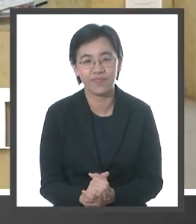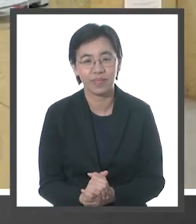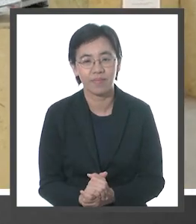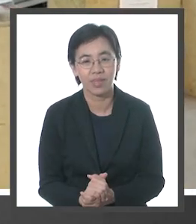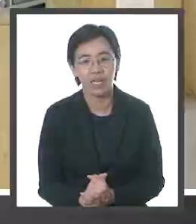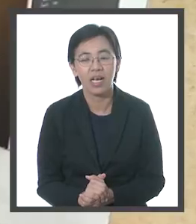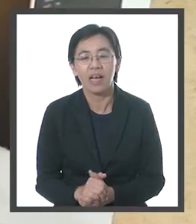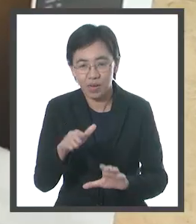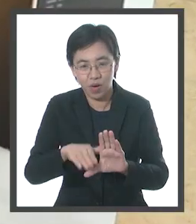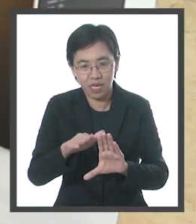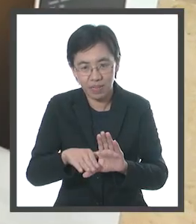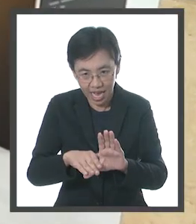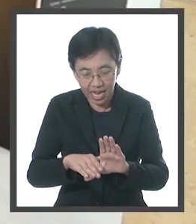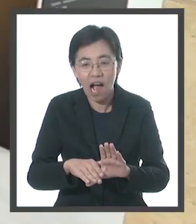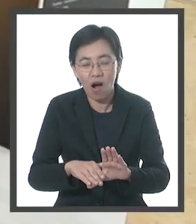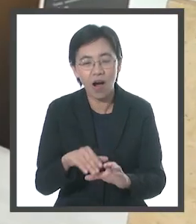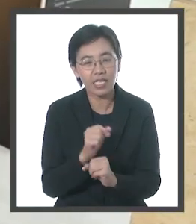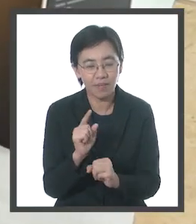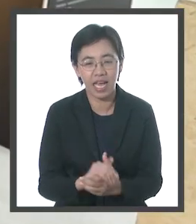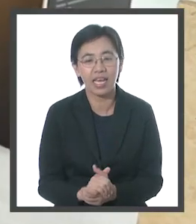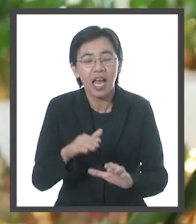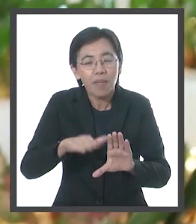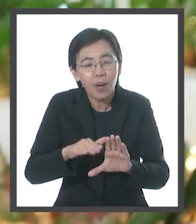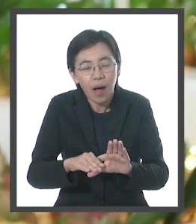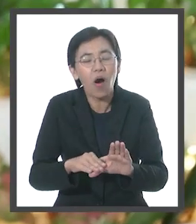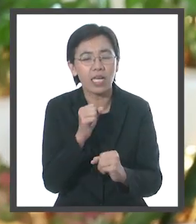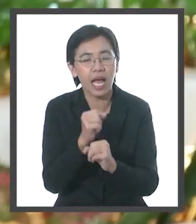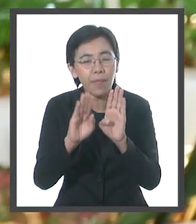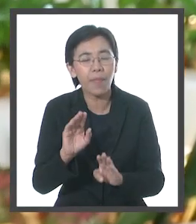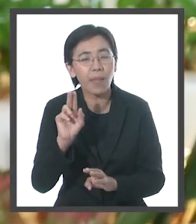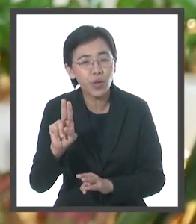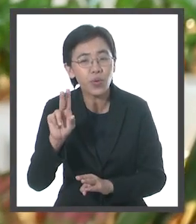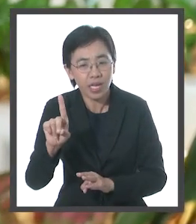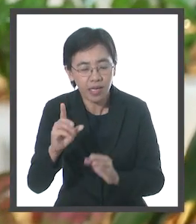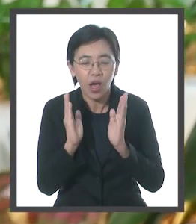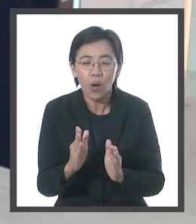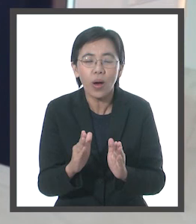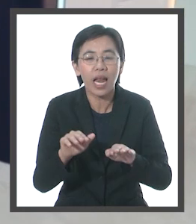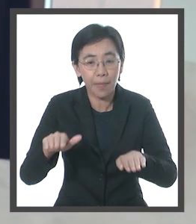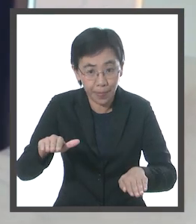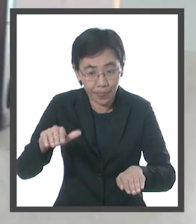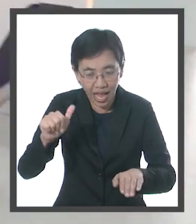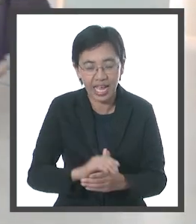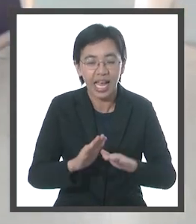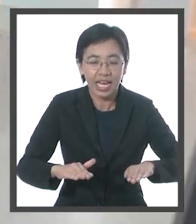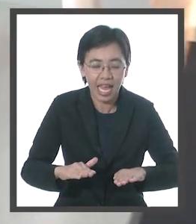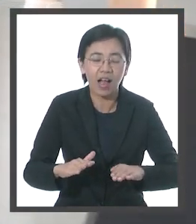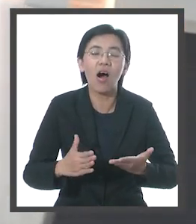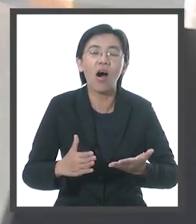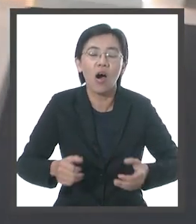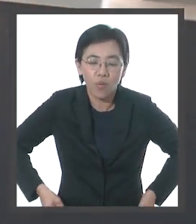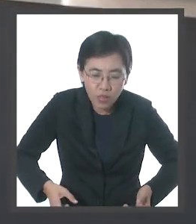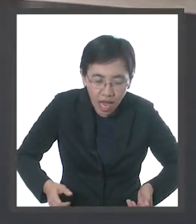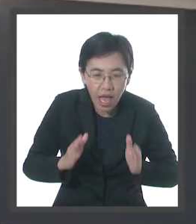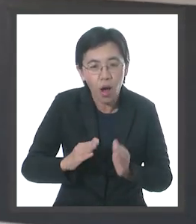ที่เป็น Register มี2ระดับเพราะว่าเราต้องการให้เป็น Universal Design ทุกคนสามารถใช้ได้หมด สามารถใช้ได้เด็กวีลแชร์คนป่วยได้